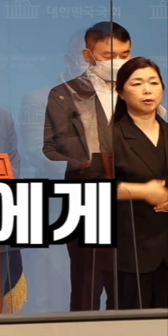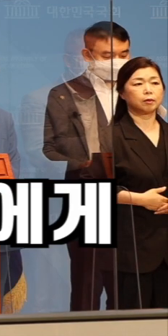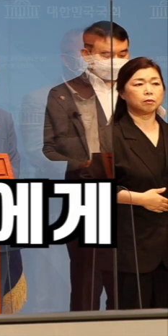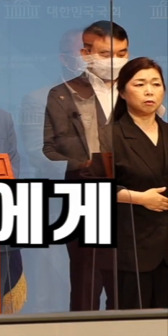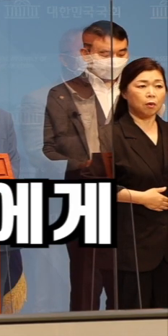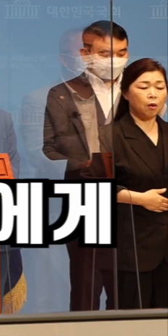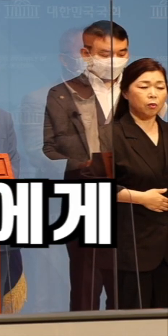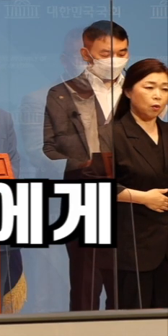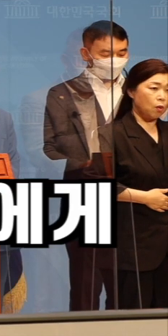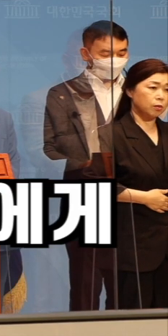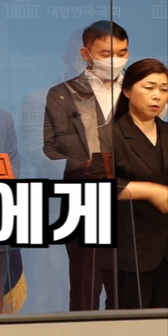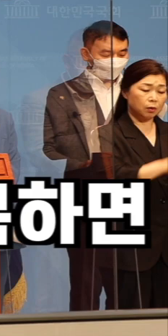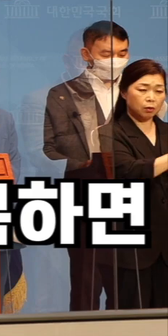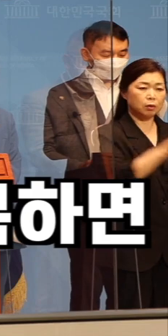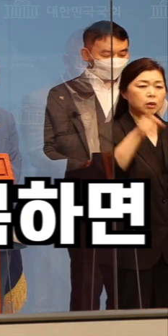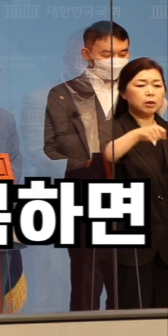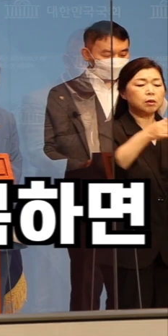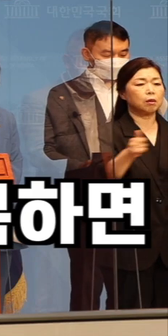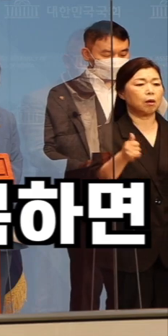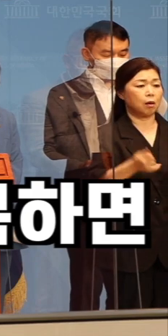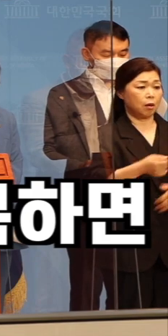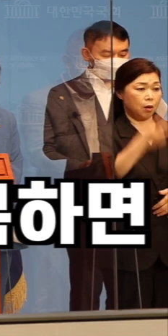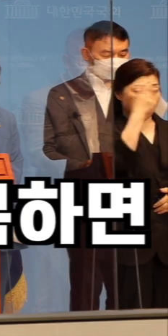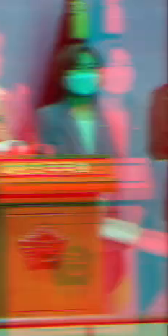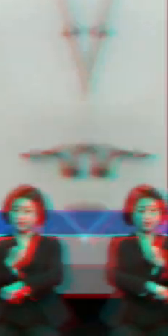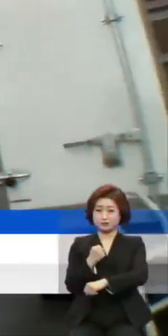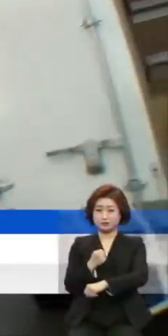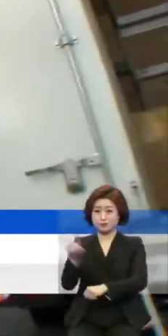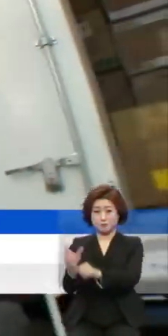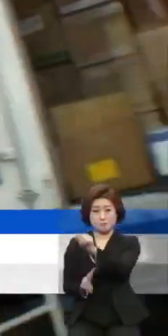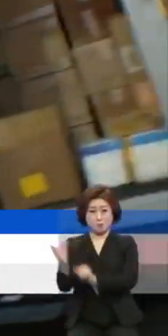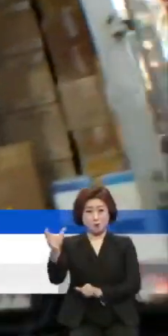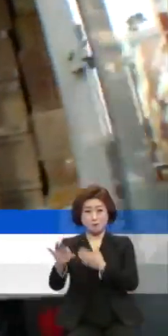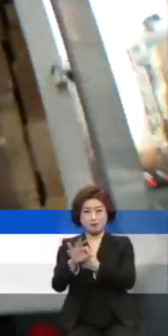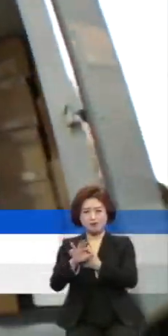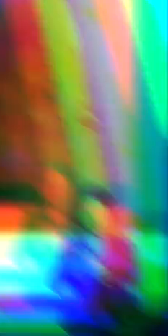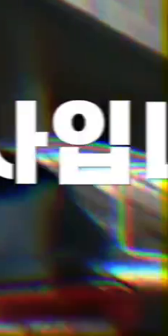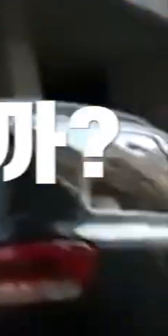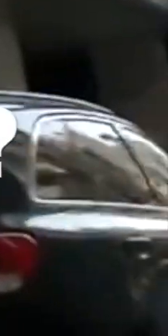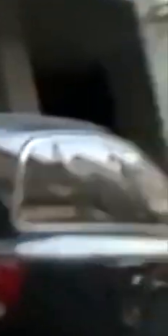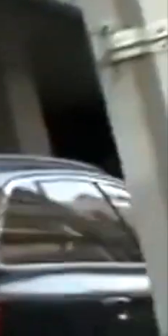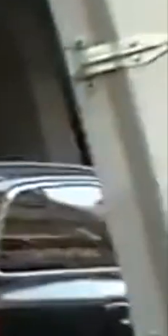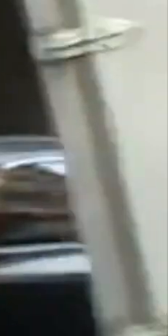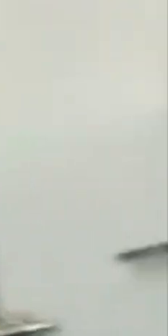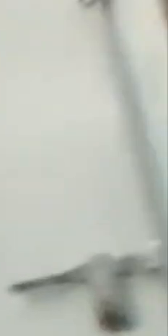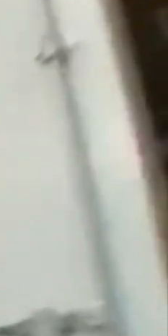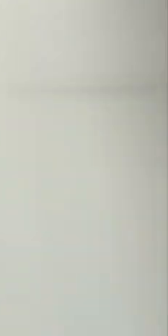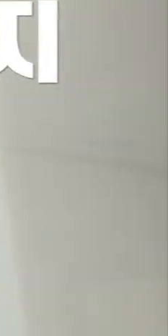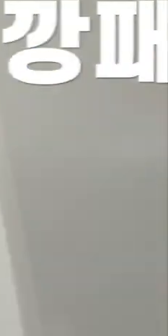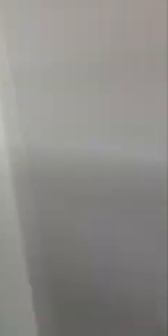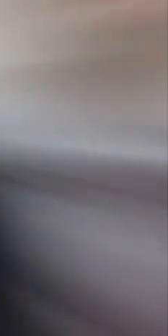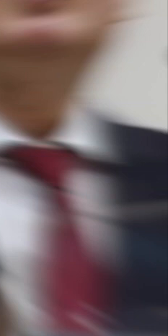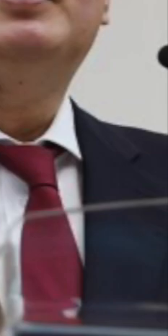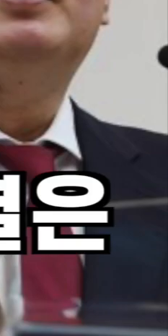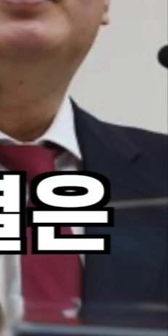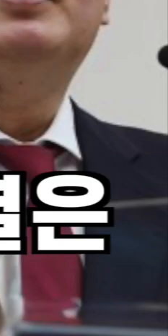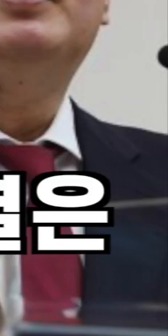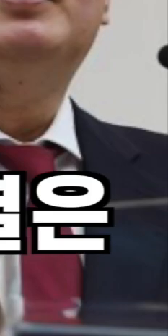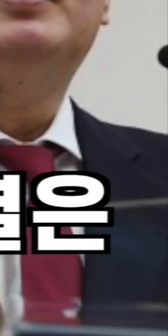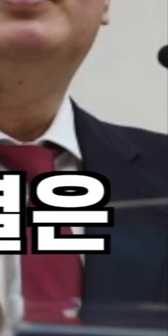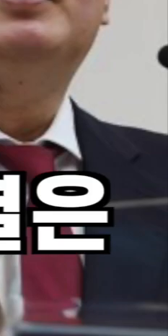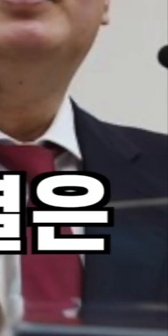과거 어떤 검사는 기자에게 검사가 수사권 갖고 보복하면 깡패지 왜 검사합니까? 깡패지 왜 검사합니까?